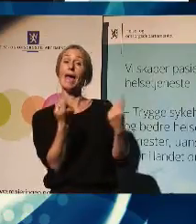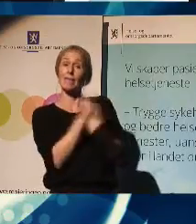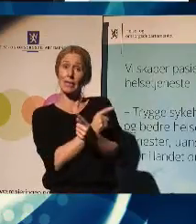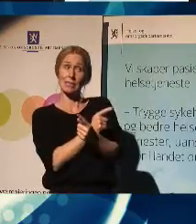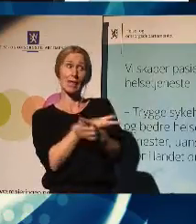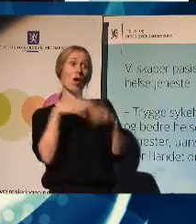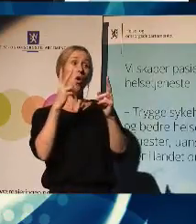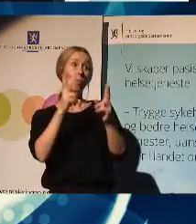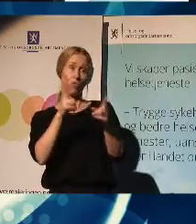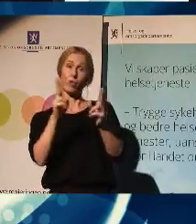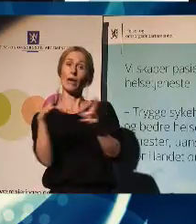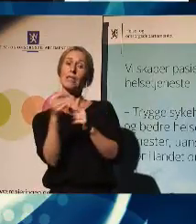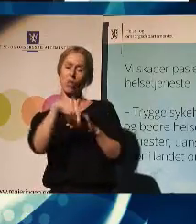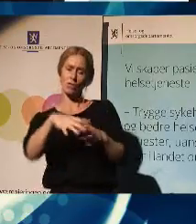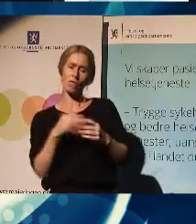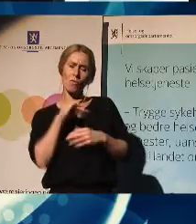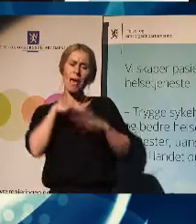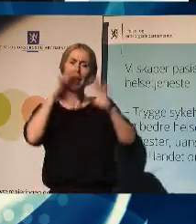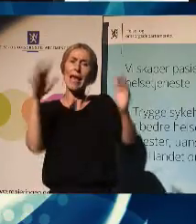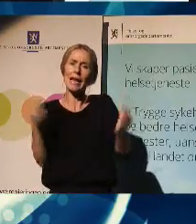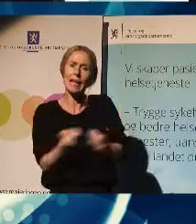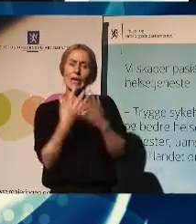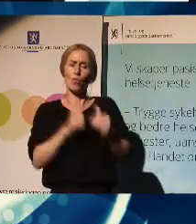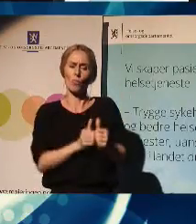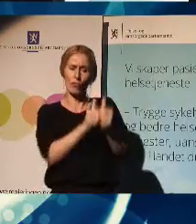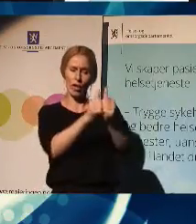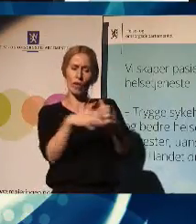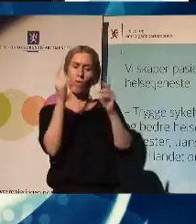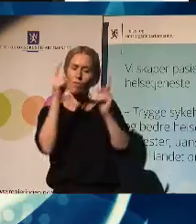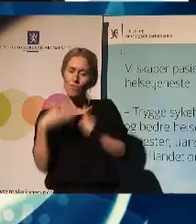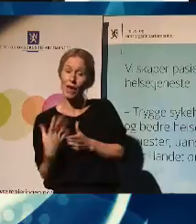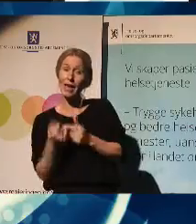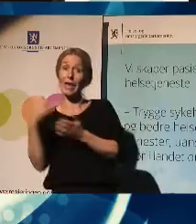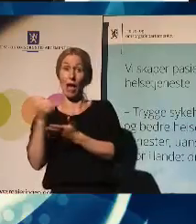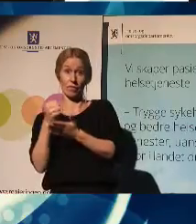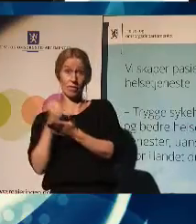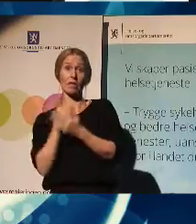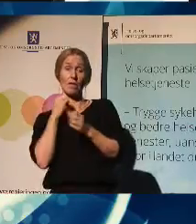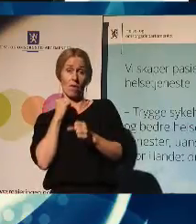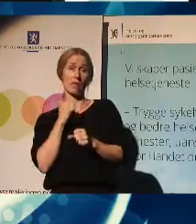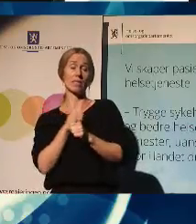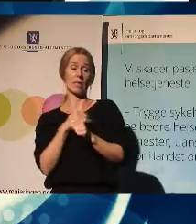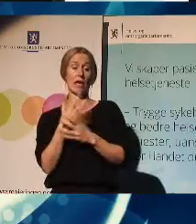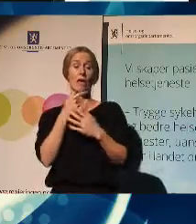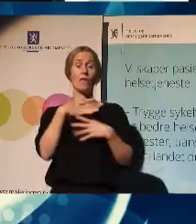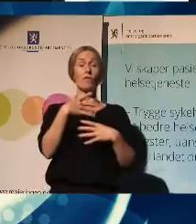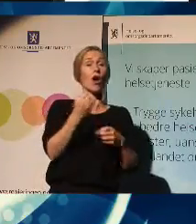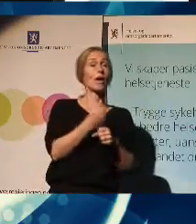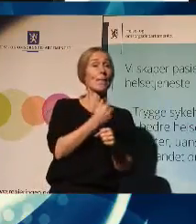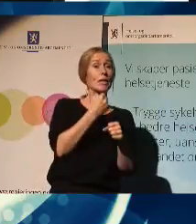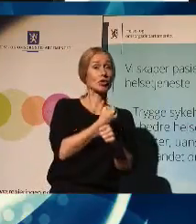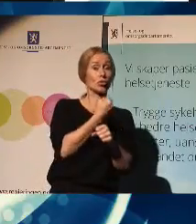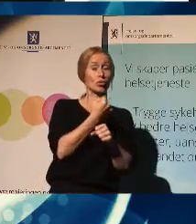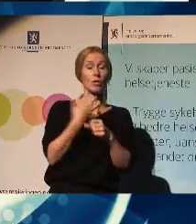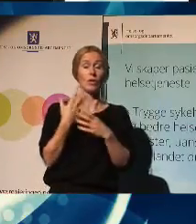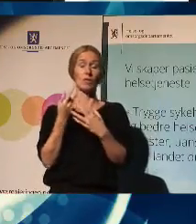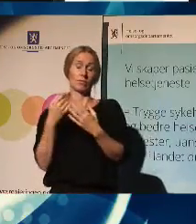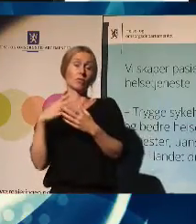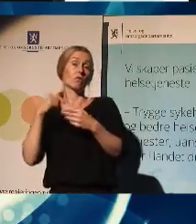skal få mer helhetlig oppfølging av færre tilsatte, og vi skal snu fokus fra reparasjon til forebygging.